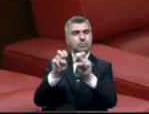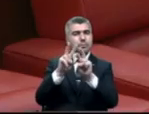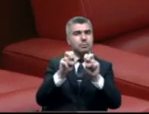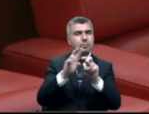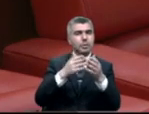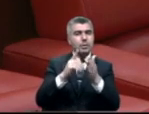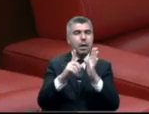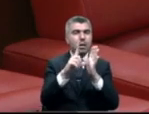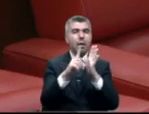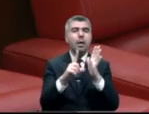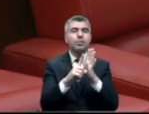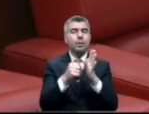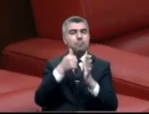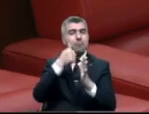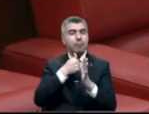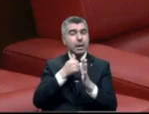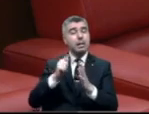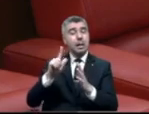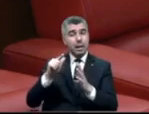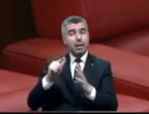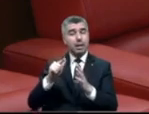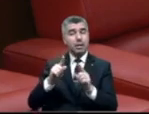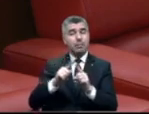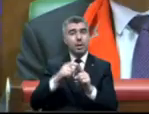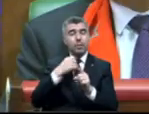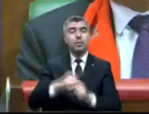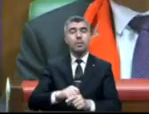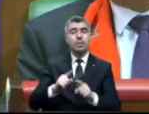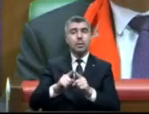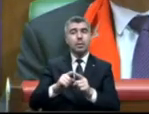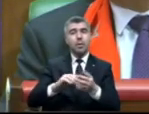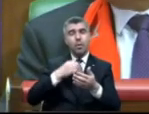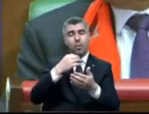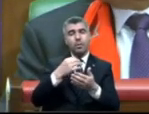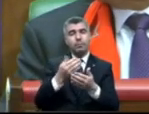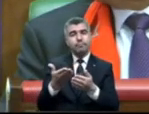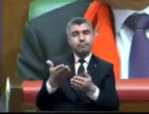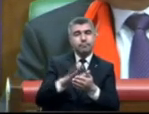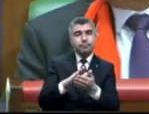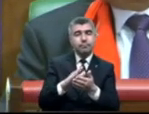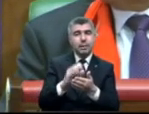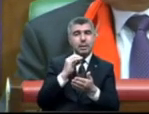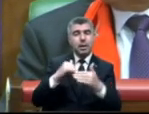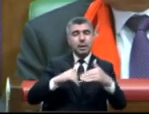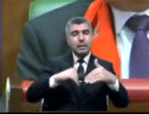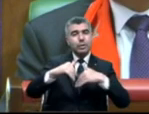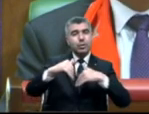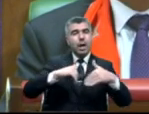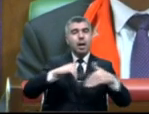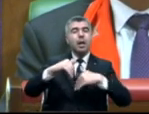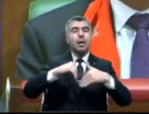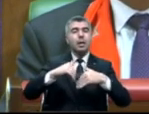مخالفة القانون، وخصوصا نحن نعيش على أخبار الحادث المميت الذي تعرض له المارة في